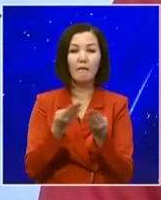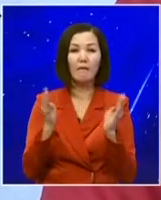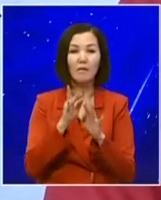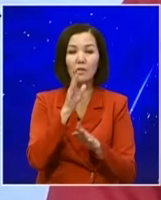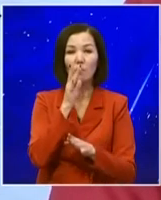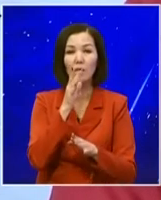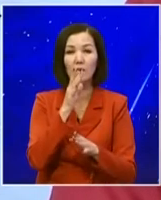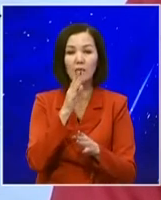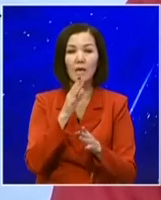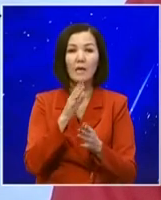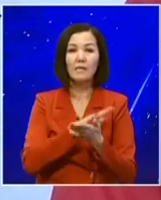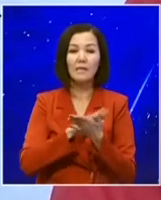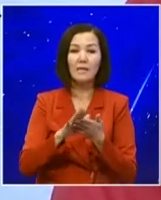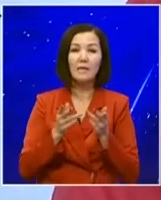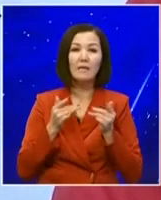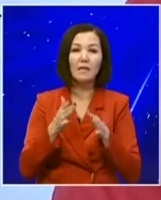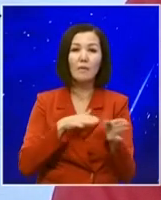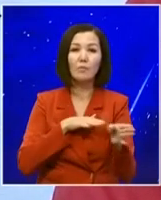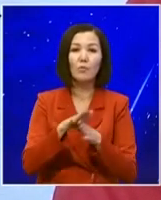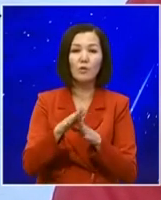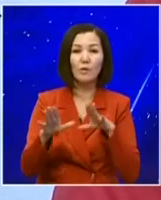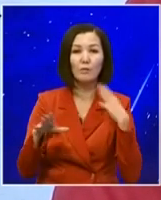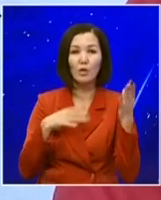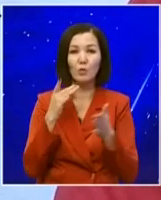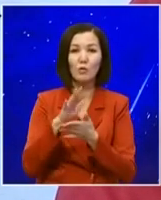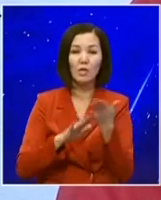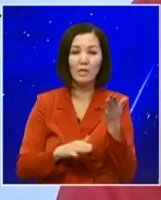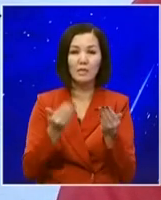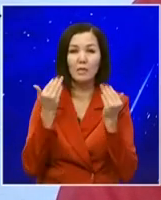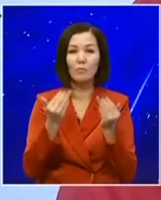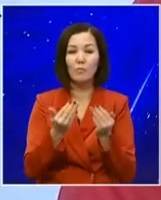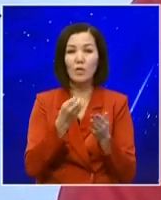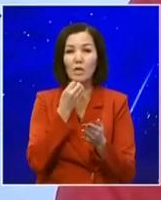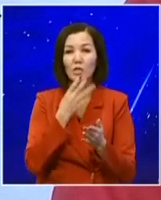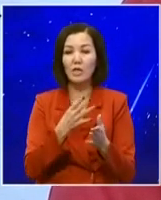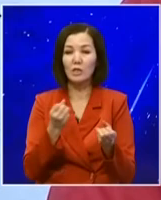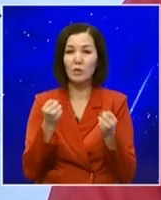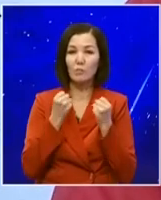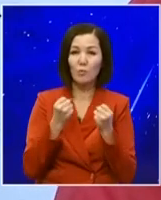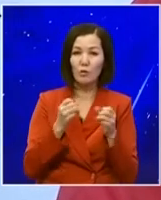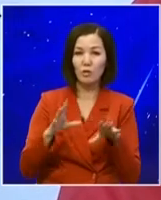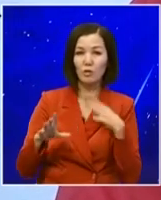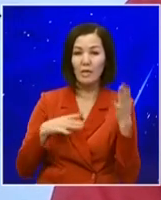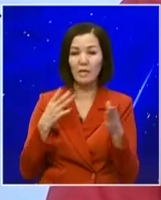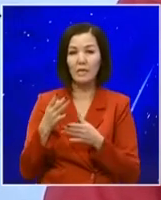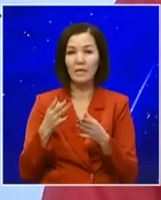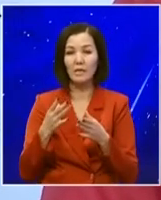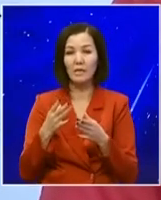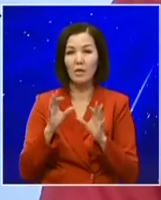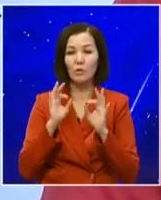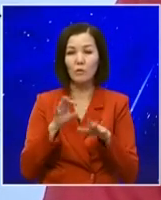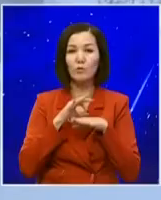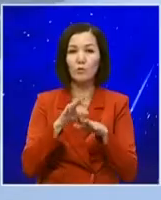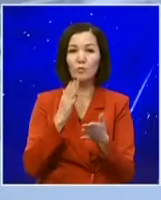уақытында санитарлық талаптарды орындап, жаттығуды жалғастырдық. Соның арқасында атлеттер спорттық бабын жоғалтқан жоқ, дайындық ойдағыдай